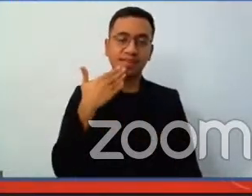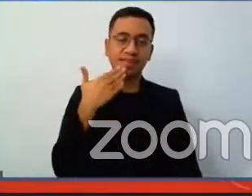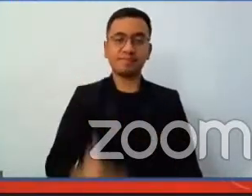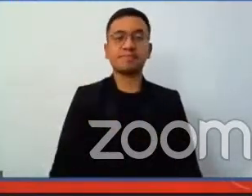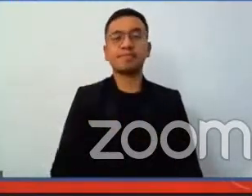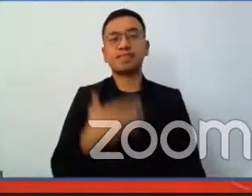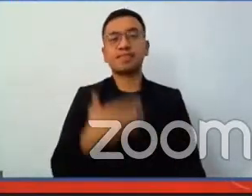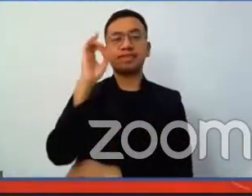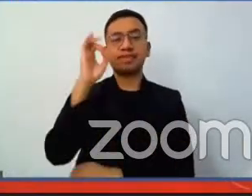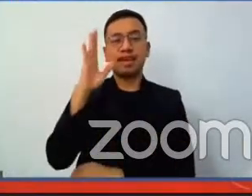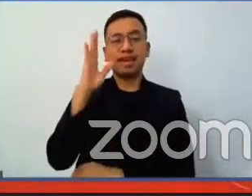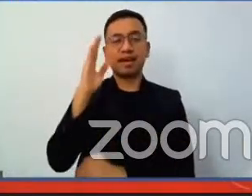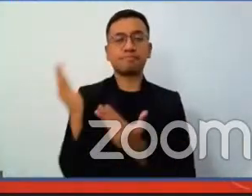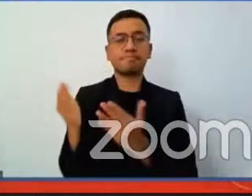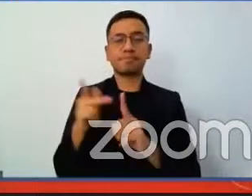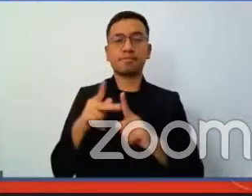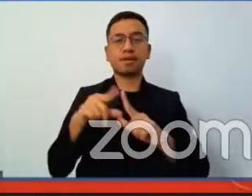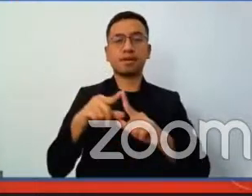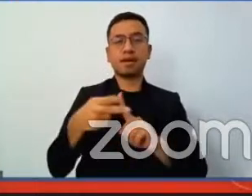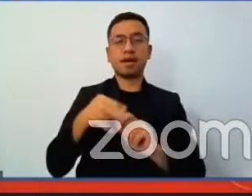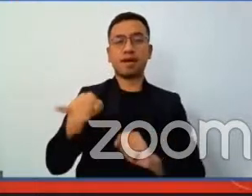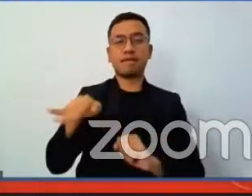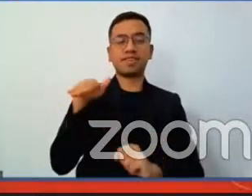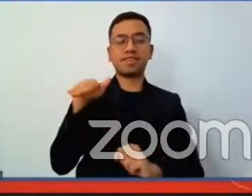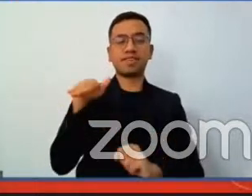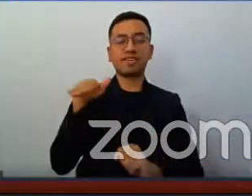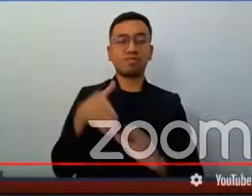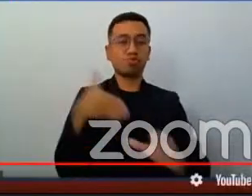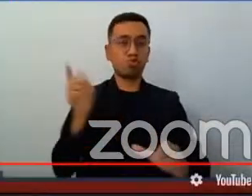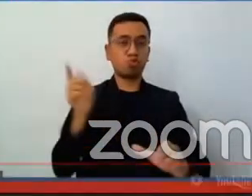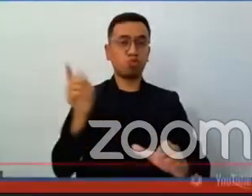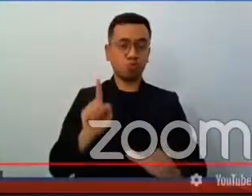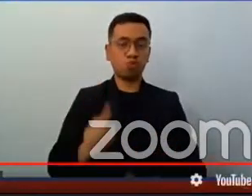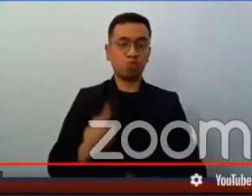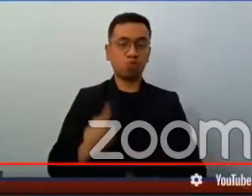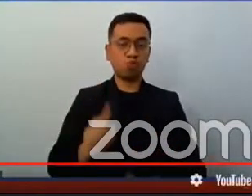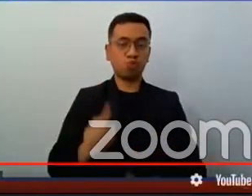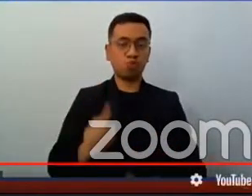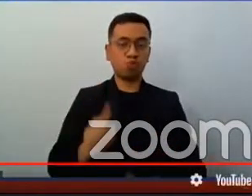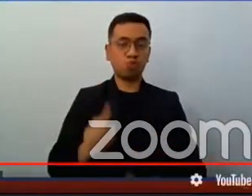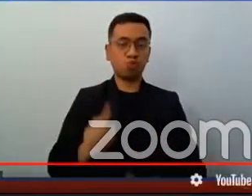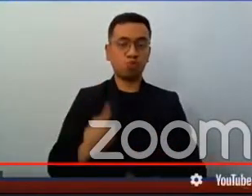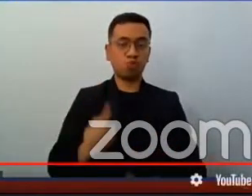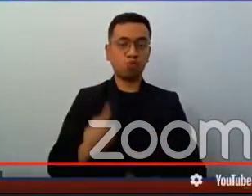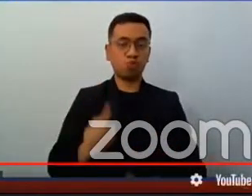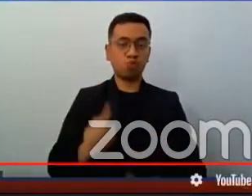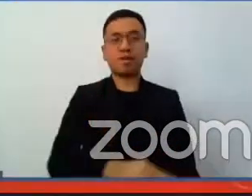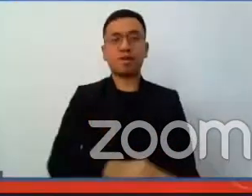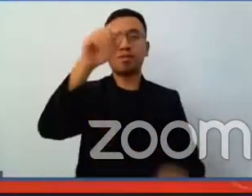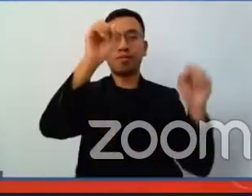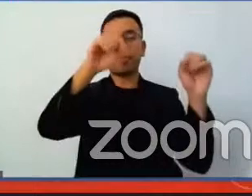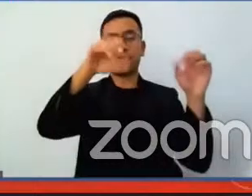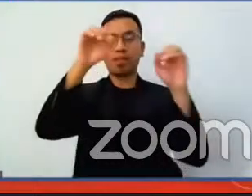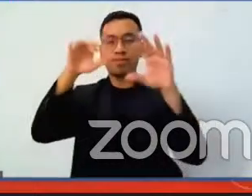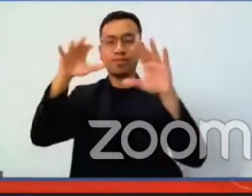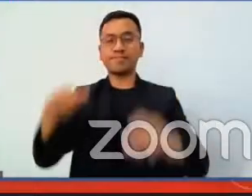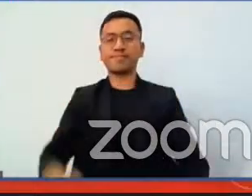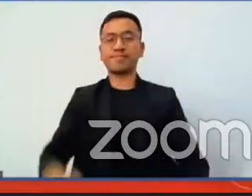Selamat siang, saya Hafiz undur diri. Wabillahi taufik wal hidayah. Wassalamualaikum warahmatullahi